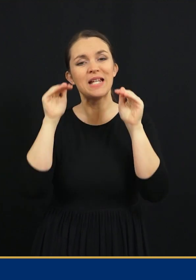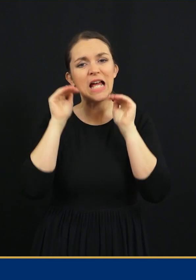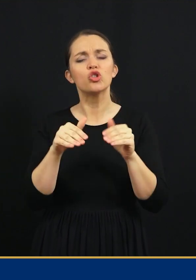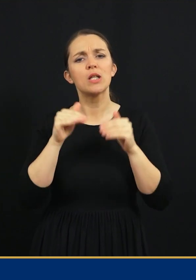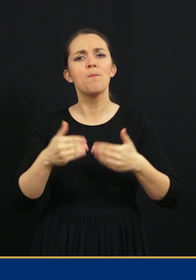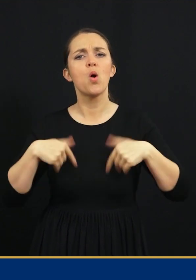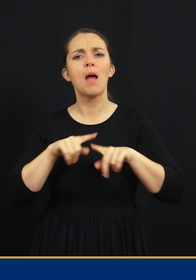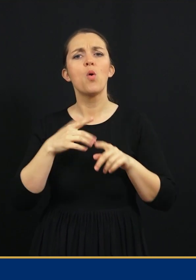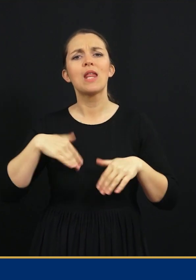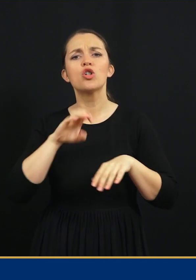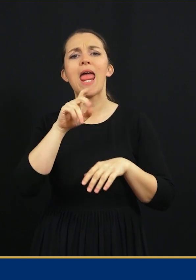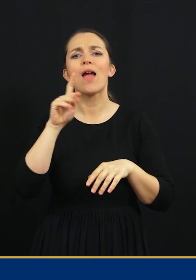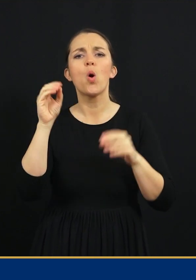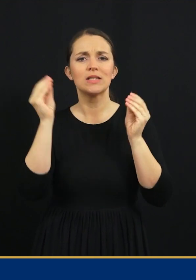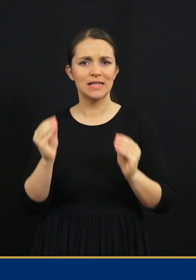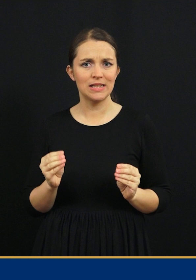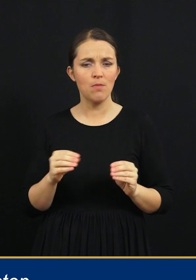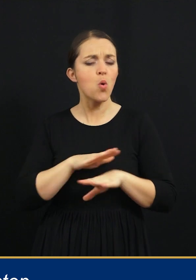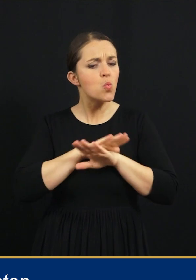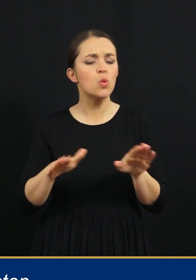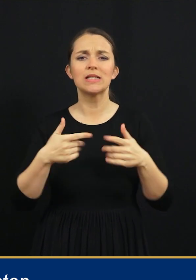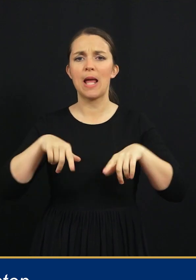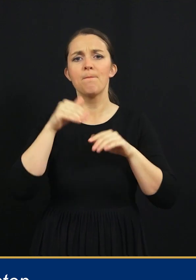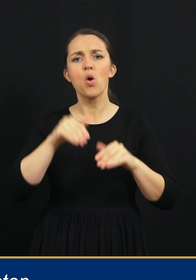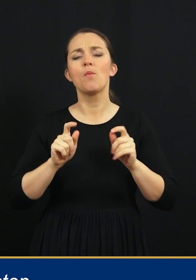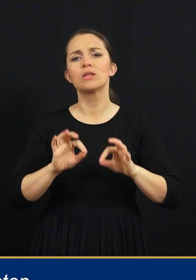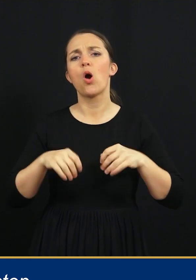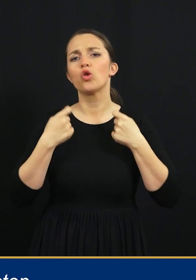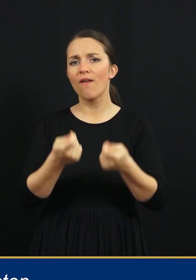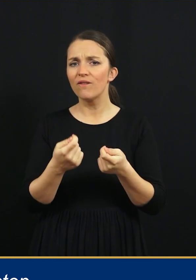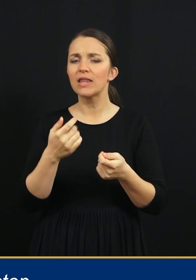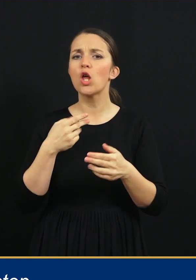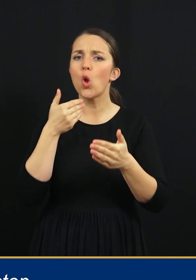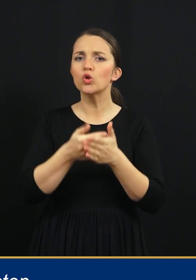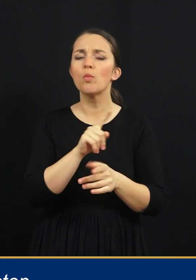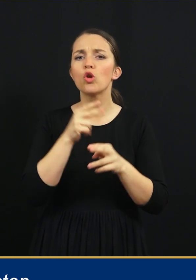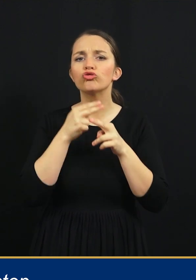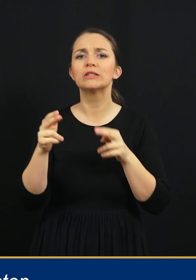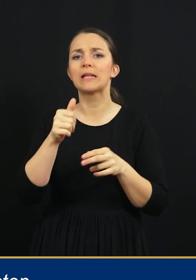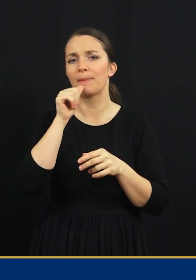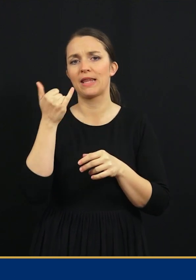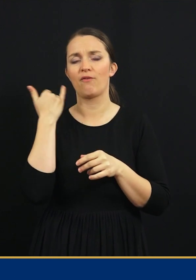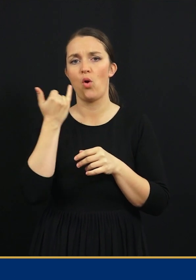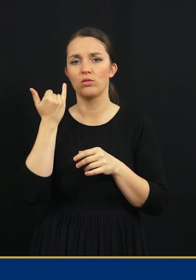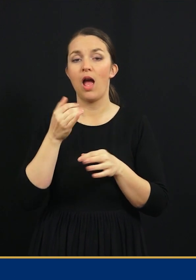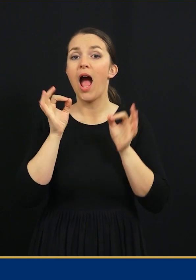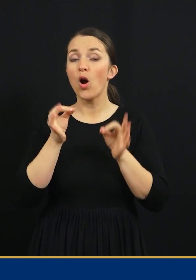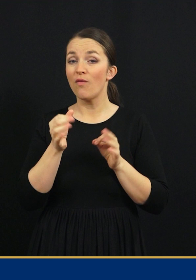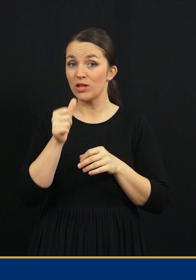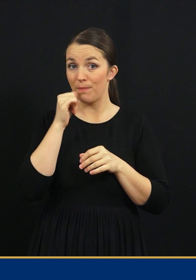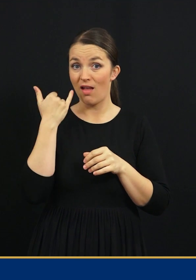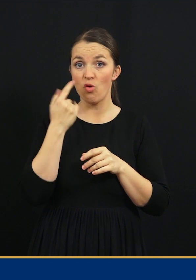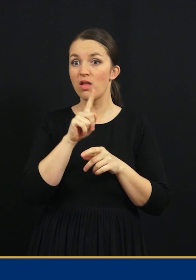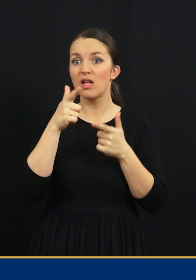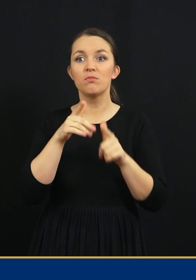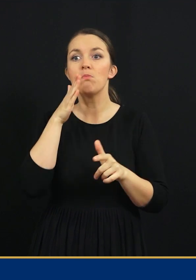Zaščititi moramo naše ekosisteme. Vsem moramo zagotoviti dostop do čiste pitne vode. Kakovostna pitna voda